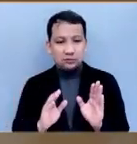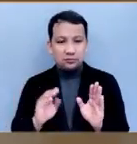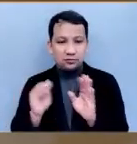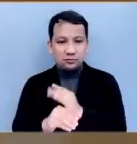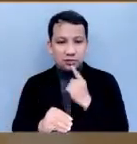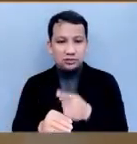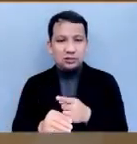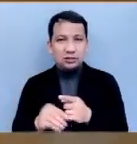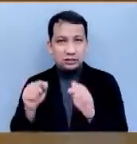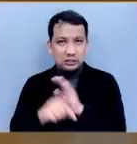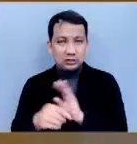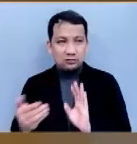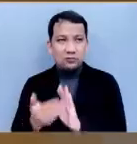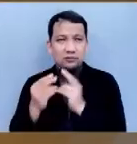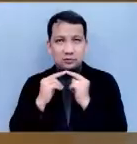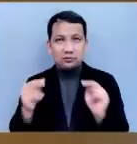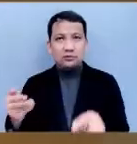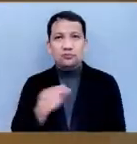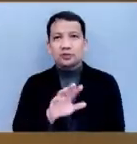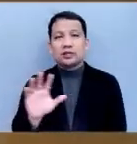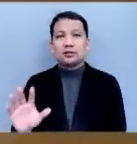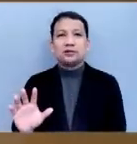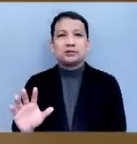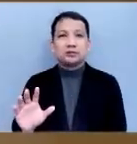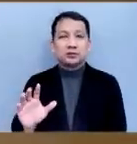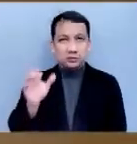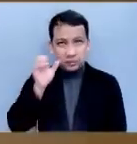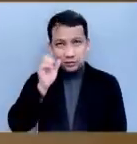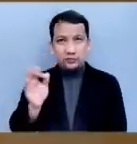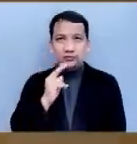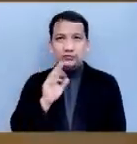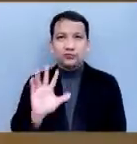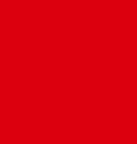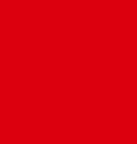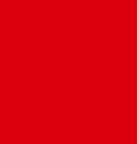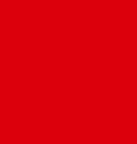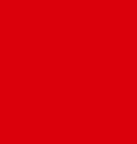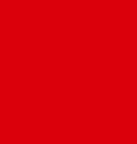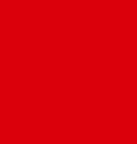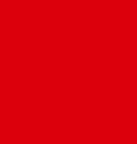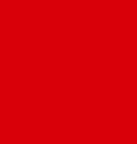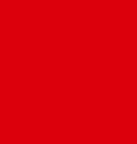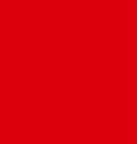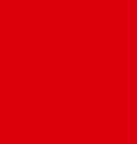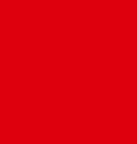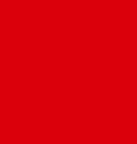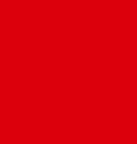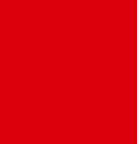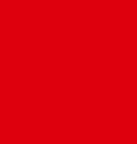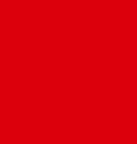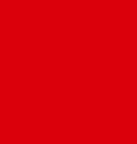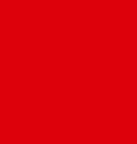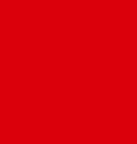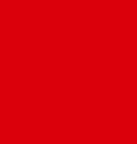laban sa sospek. Nagbabalita mula sa frontline, Elaine Fulgencio, News 5. Mga kapatid, Julius Babaw